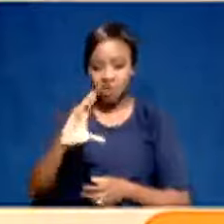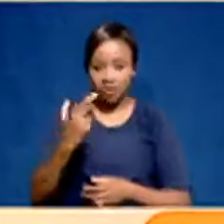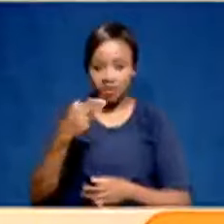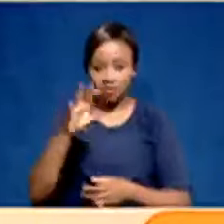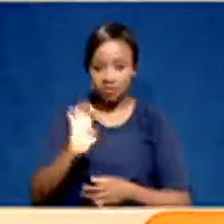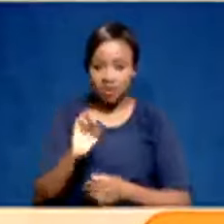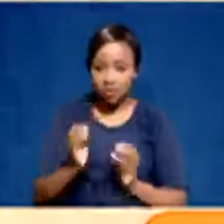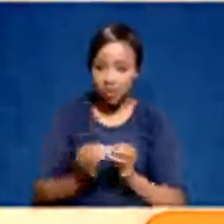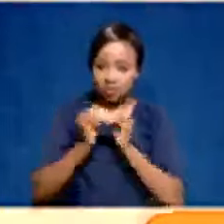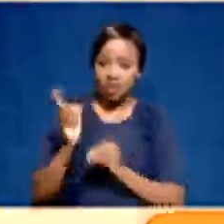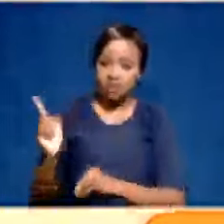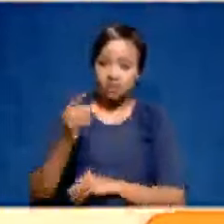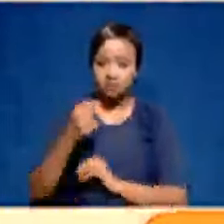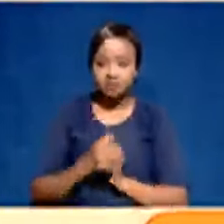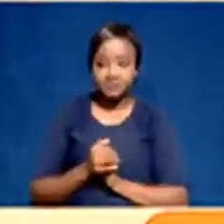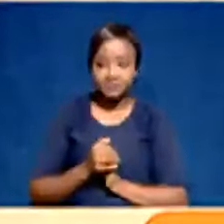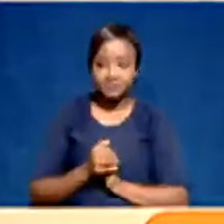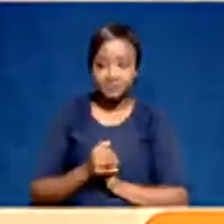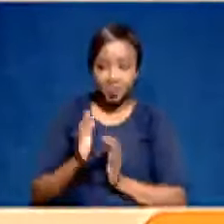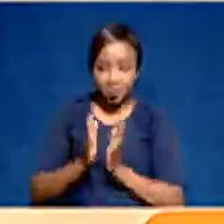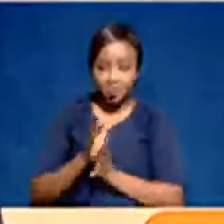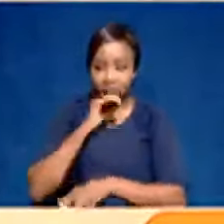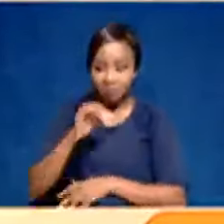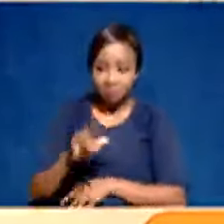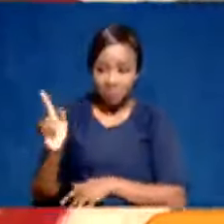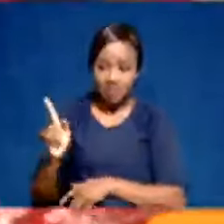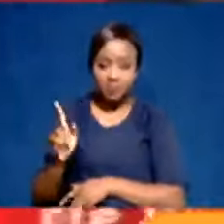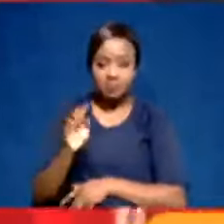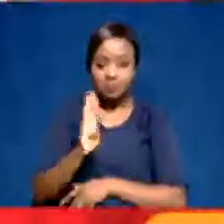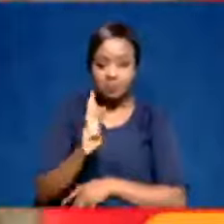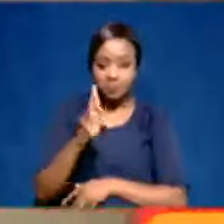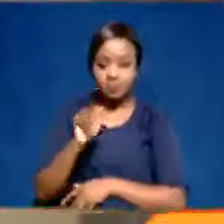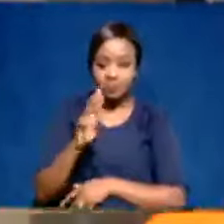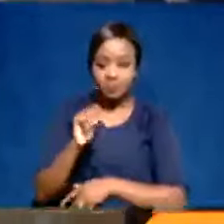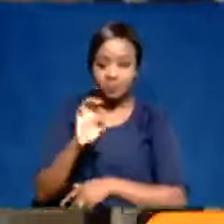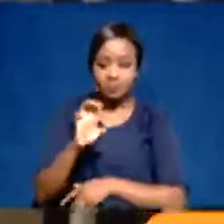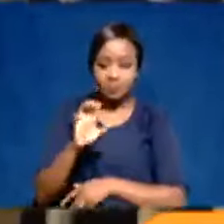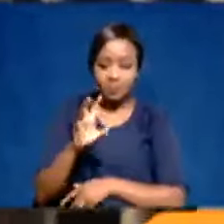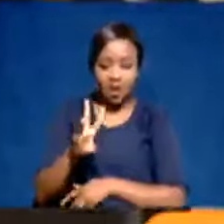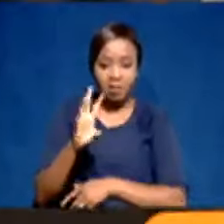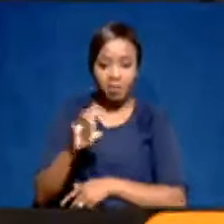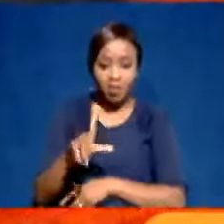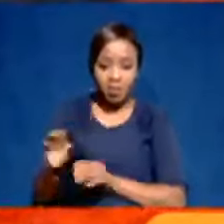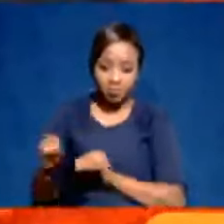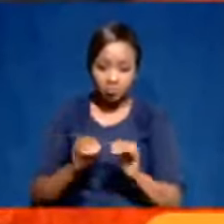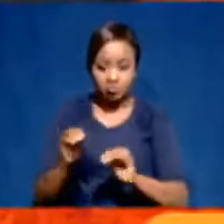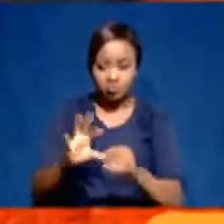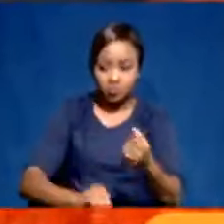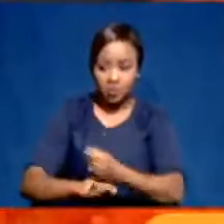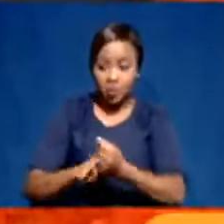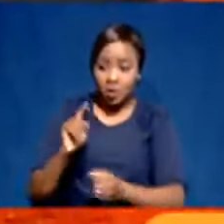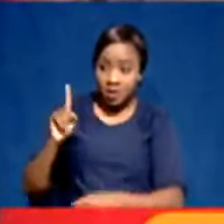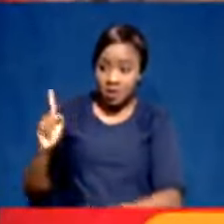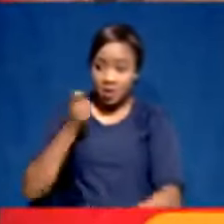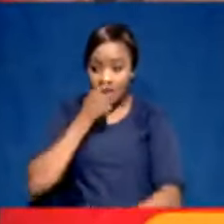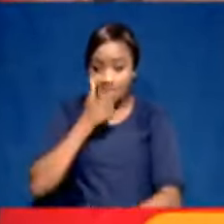tunakutana na Hailin Omboko akimsaidia mwanawe Bramuel Ambuko kusonga kutoka sehemu moja hadi nyingine. Bramuel mwenye umri